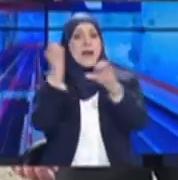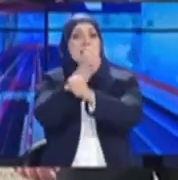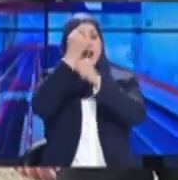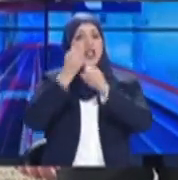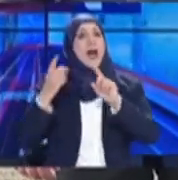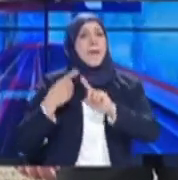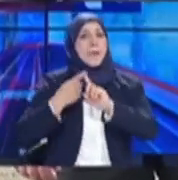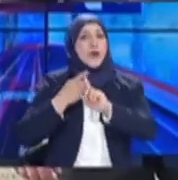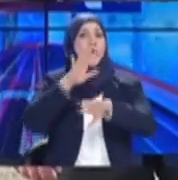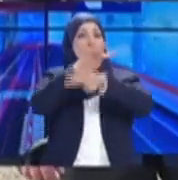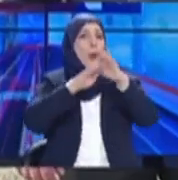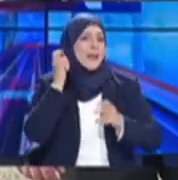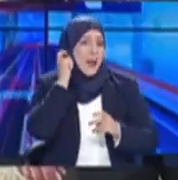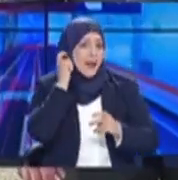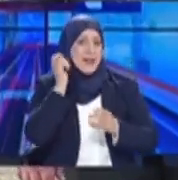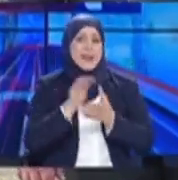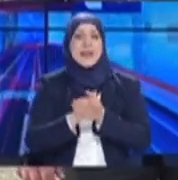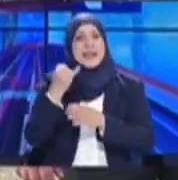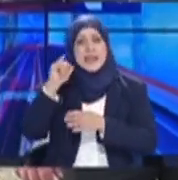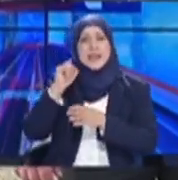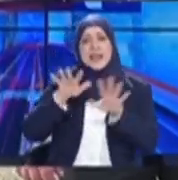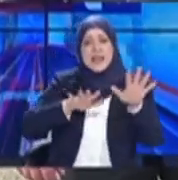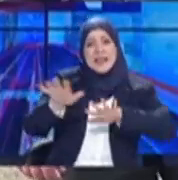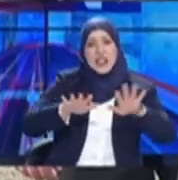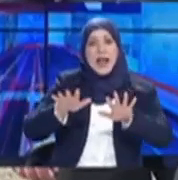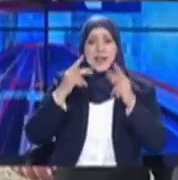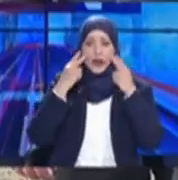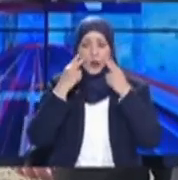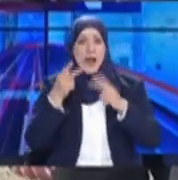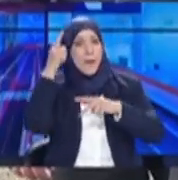هذه الاسرائيل لو كان حاولت الاجراءات اللي اخذناها